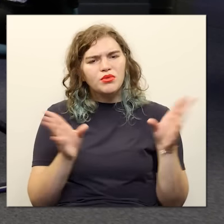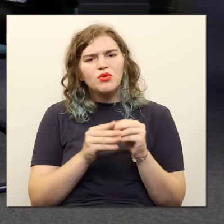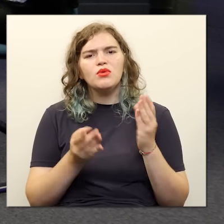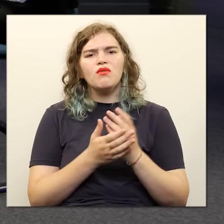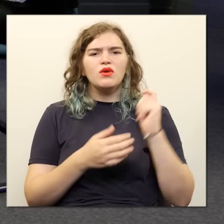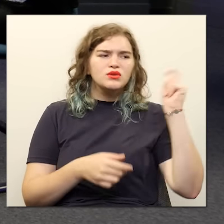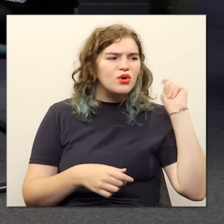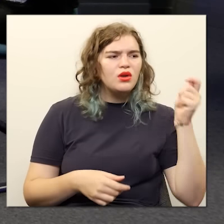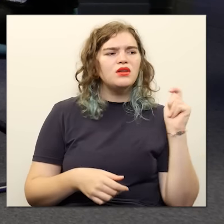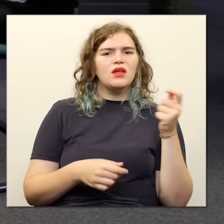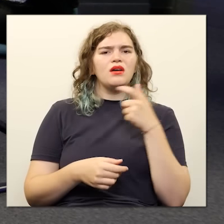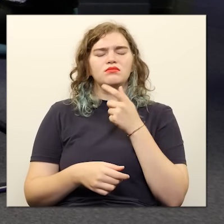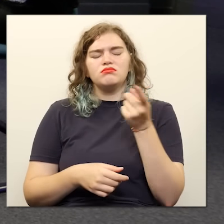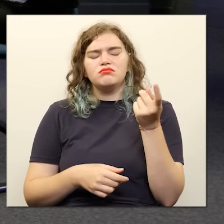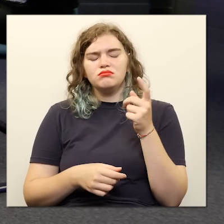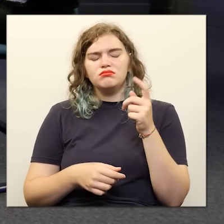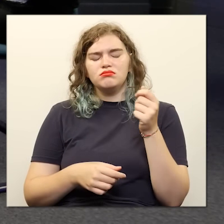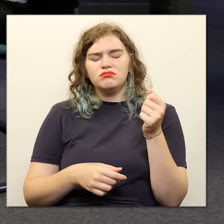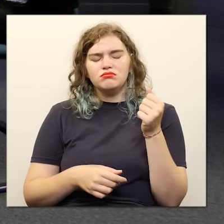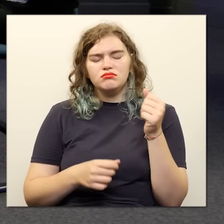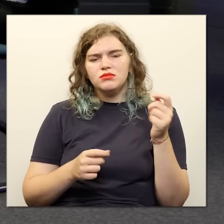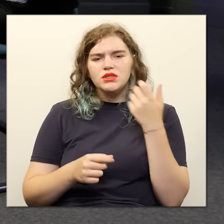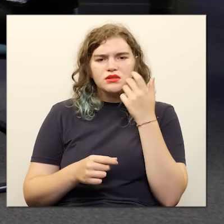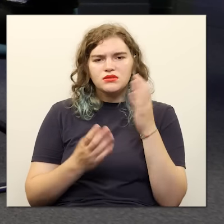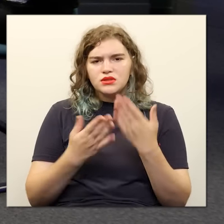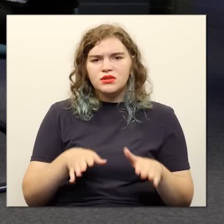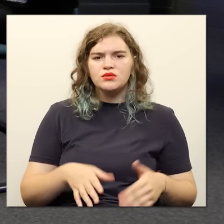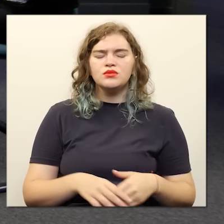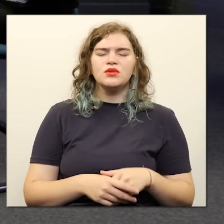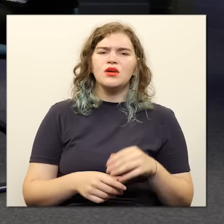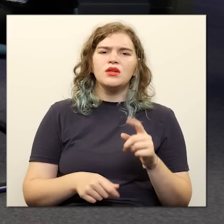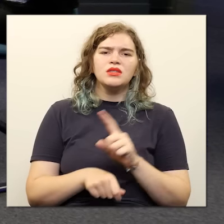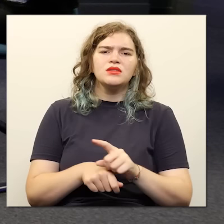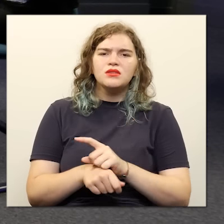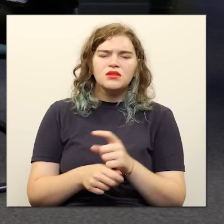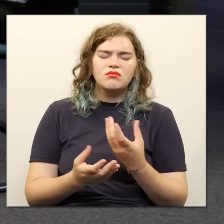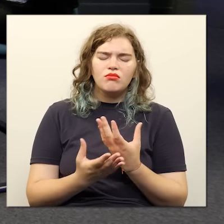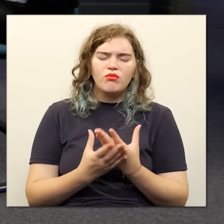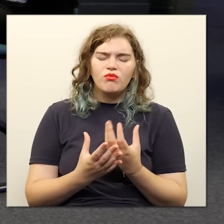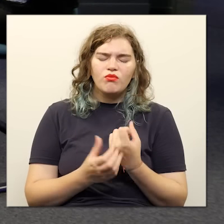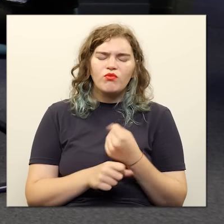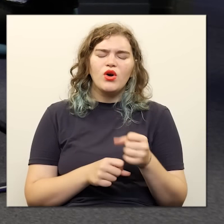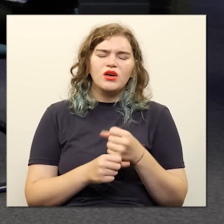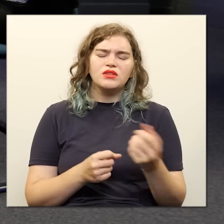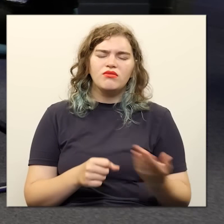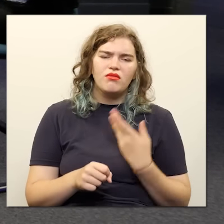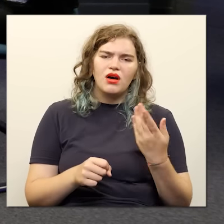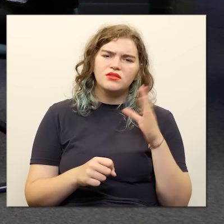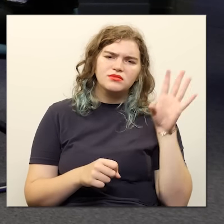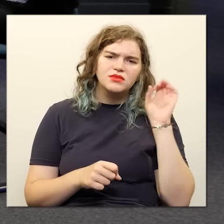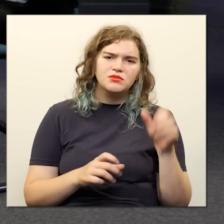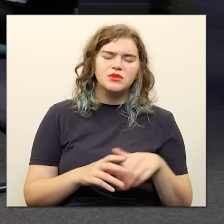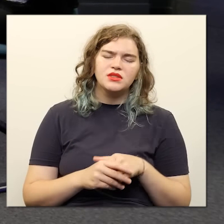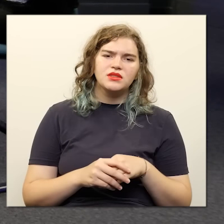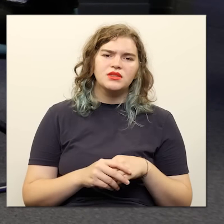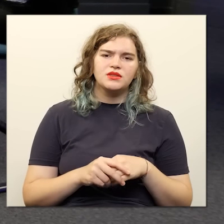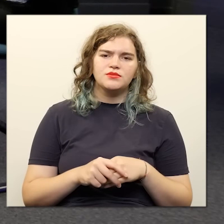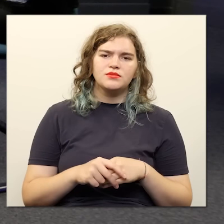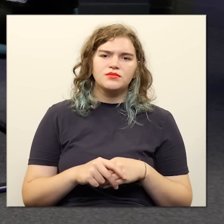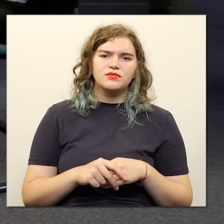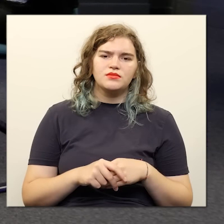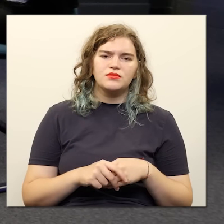colindat împreună cu ei și a fost o perioadă foarte bună, foarte faină